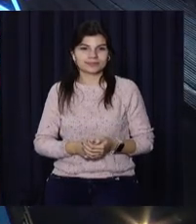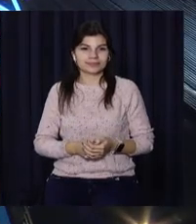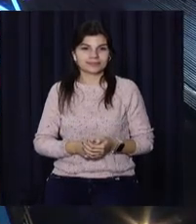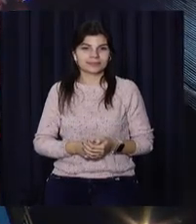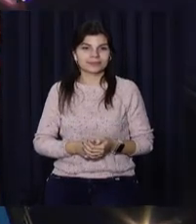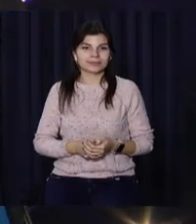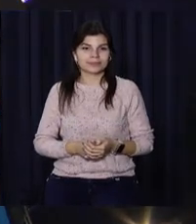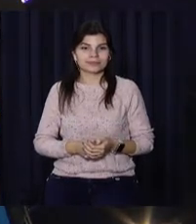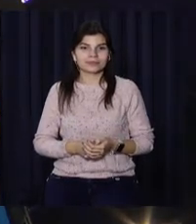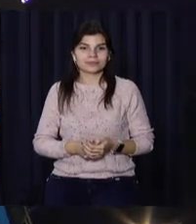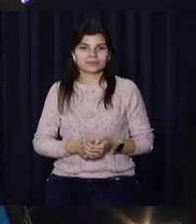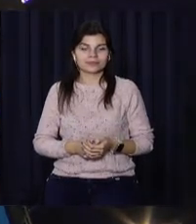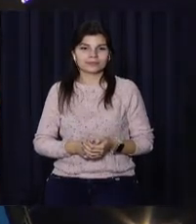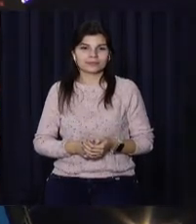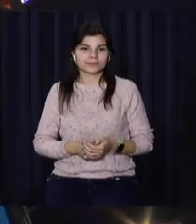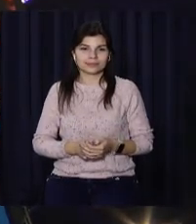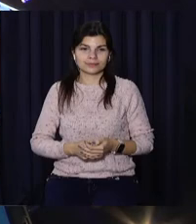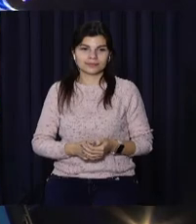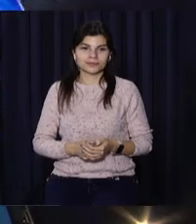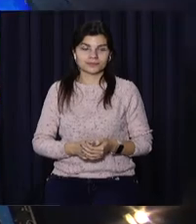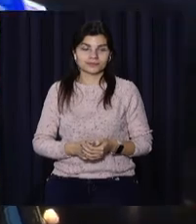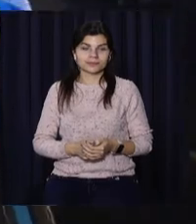здобуває Віталій